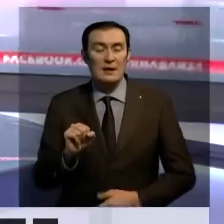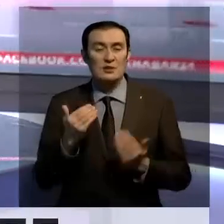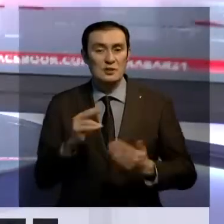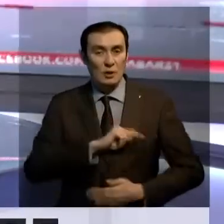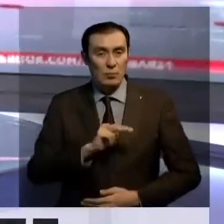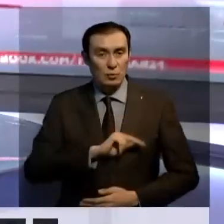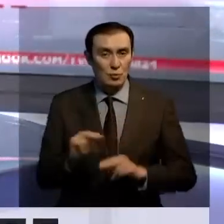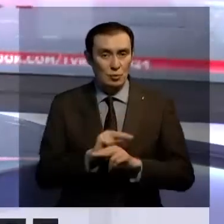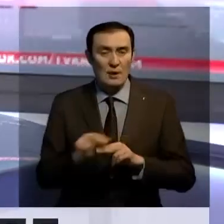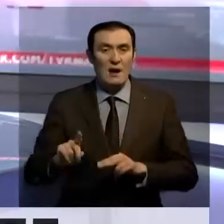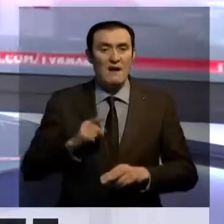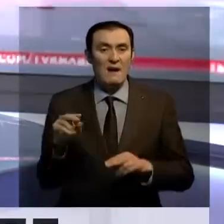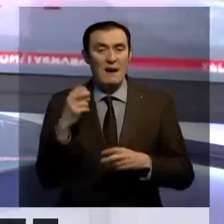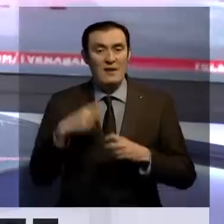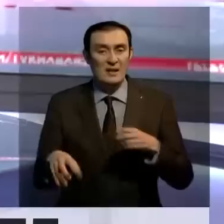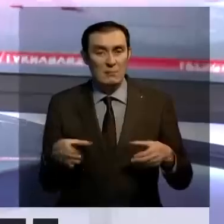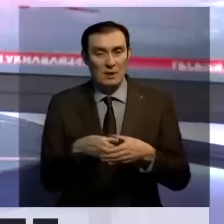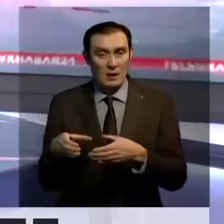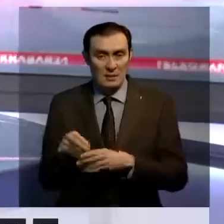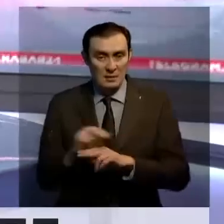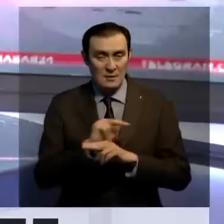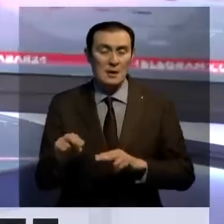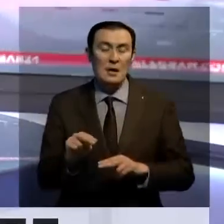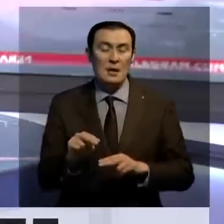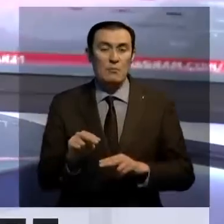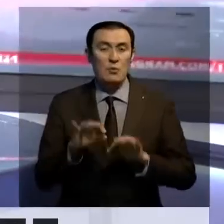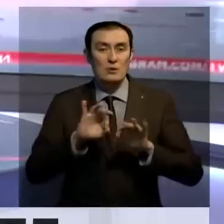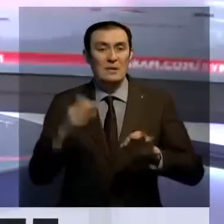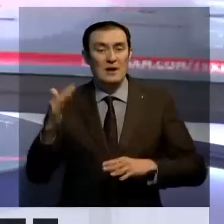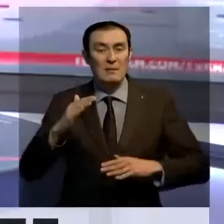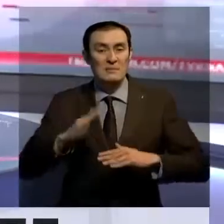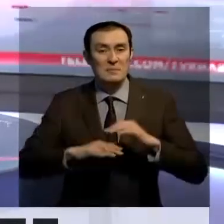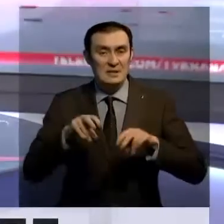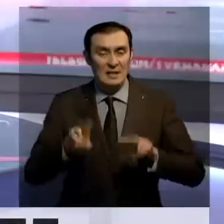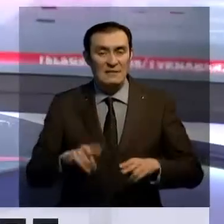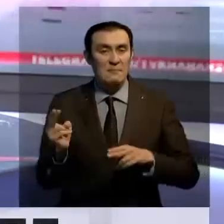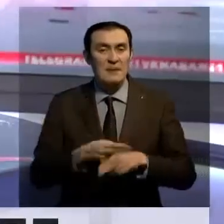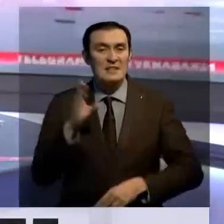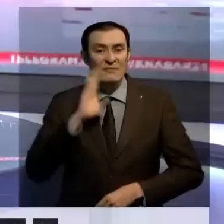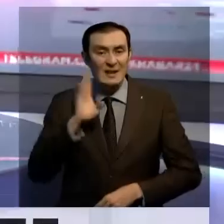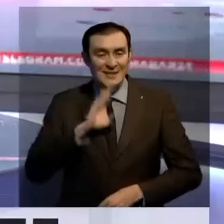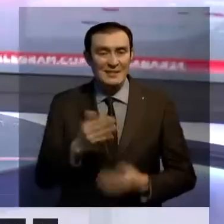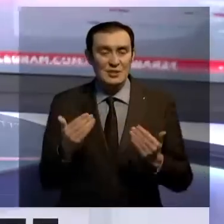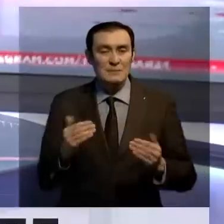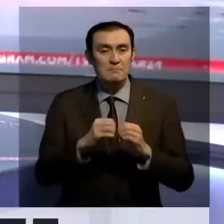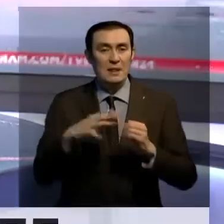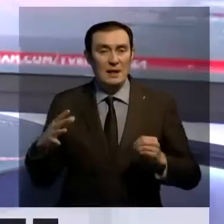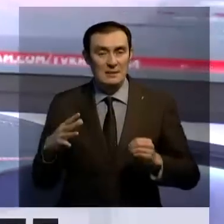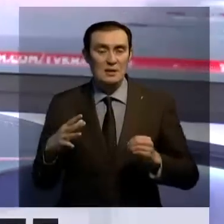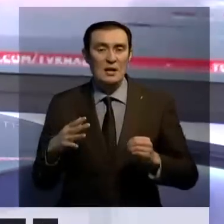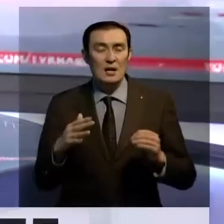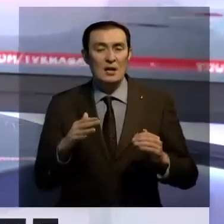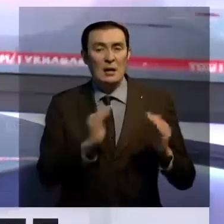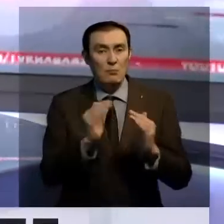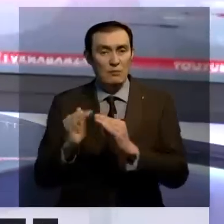здесь работают аварийные бригады. По словам специалистов, без водоснабжения сейчас 15